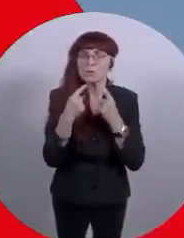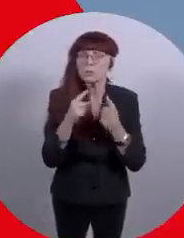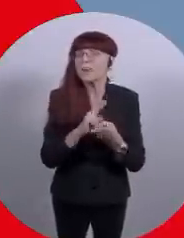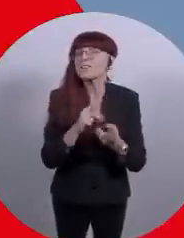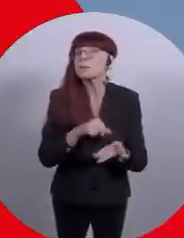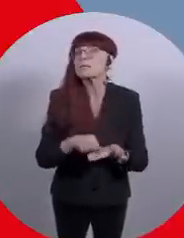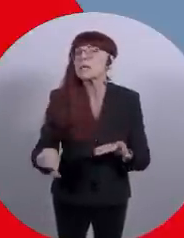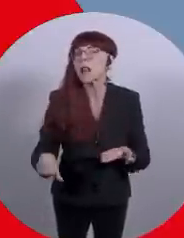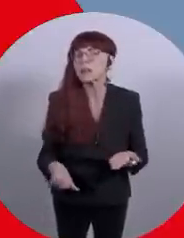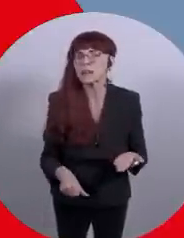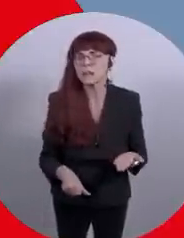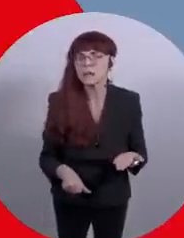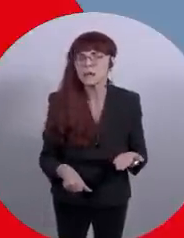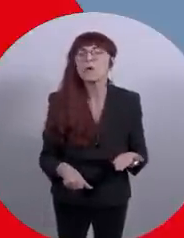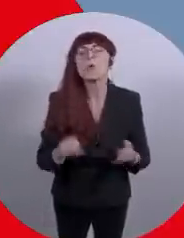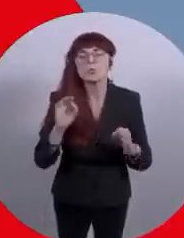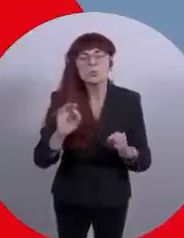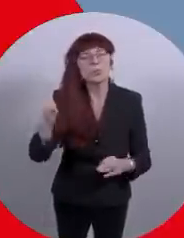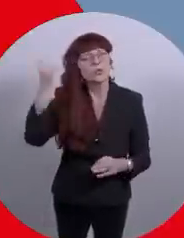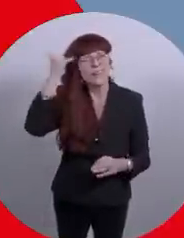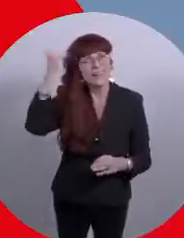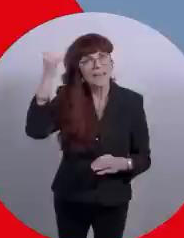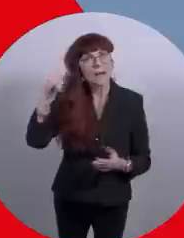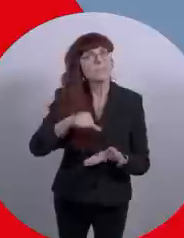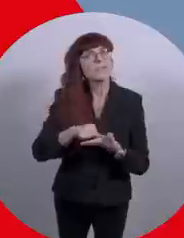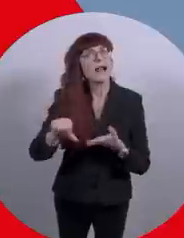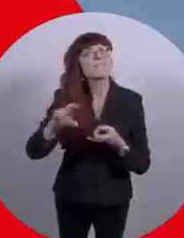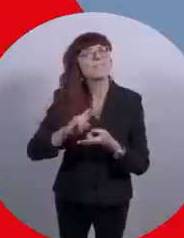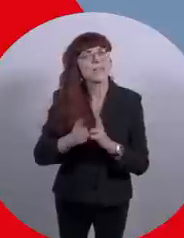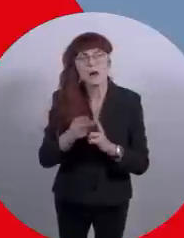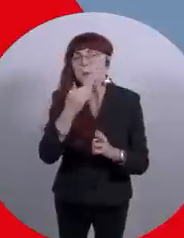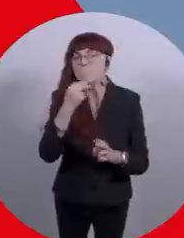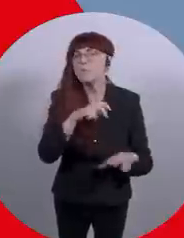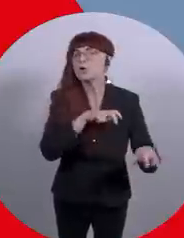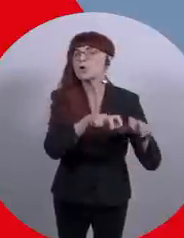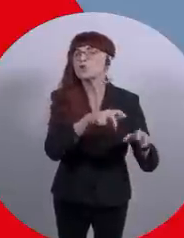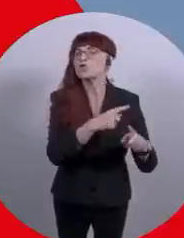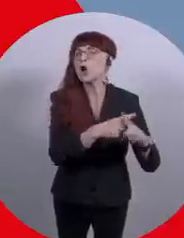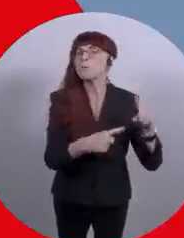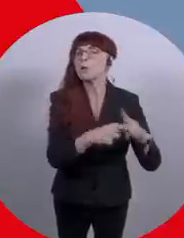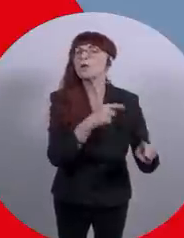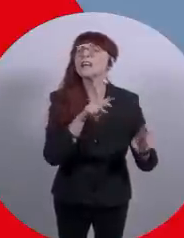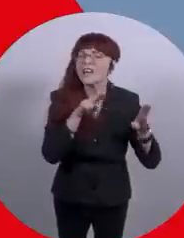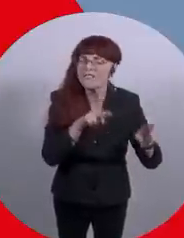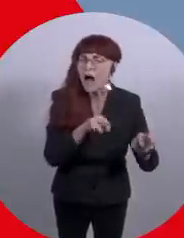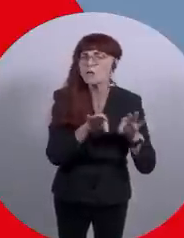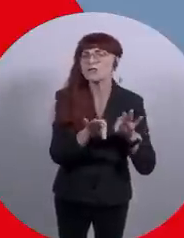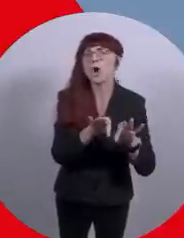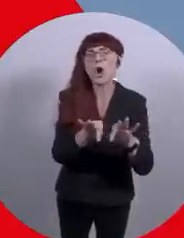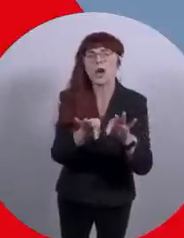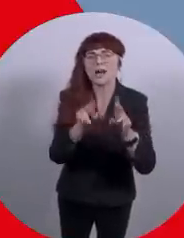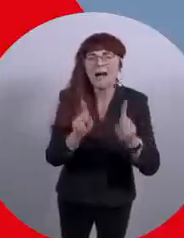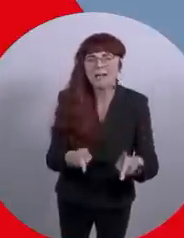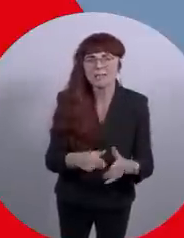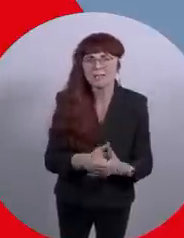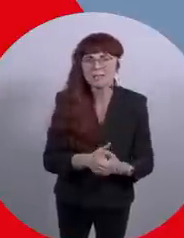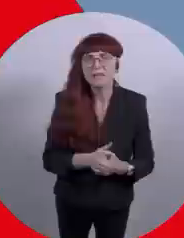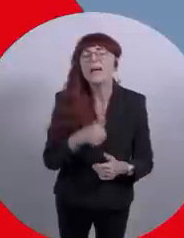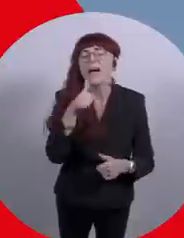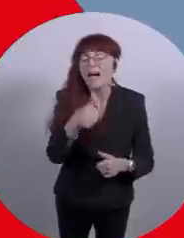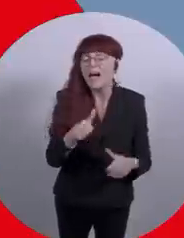und wir haben immer gute Idee wie man das finanzieren wir wollen das Steuerpolitik die wirklich steuert wir wollen tatsächlich eine